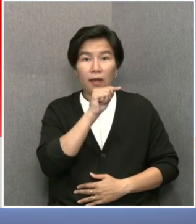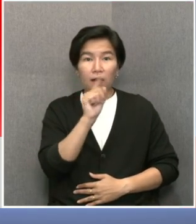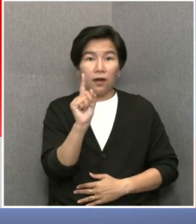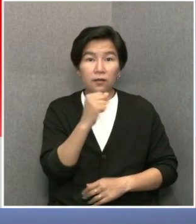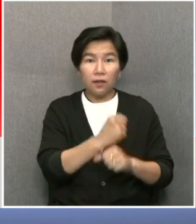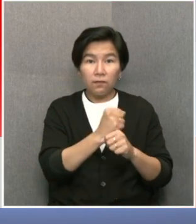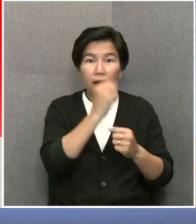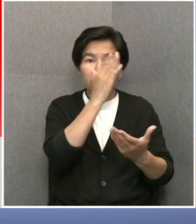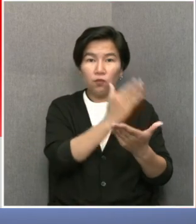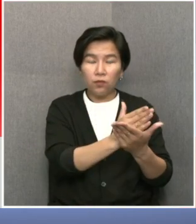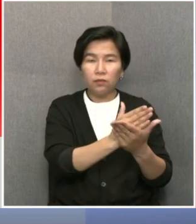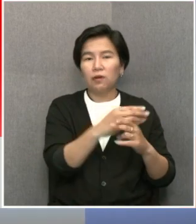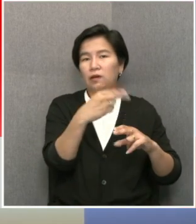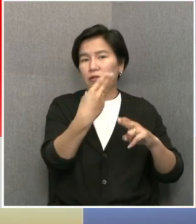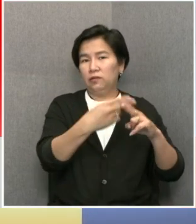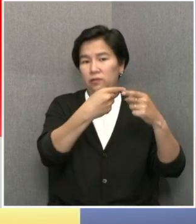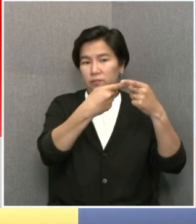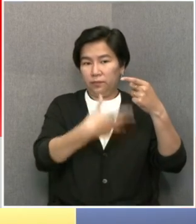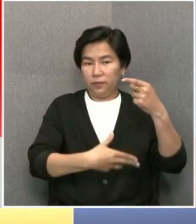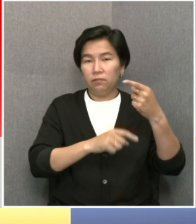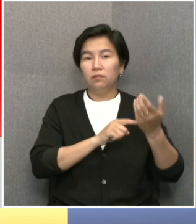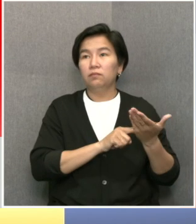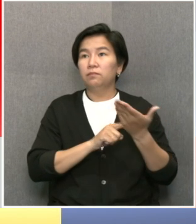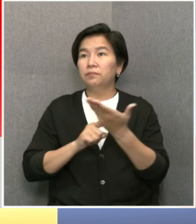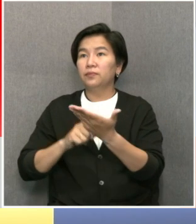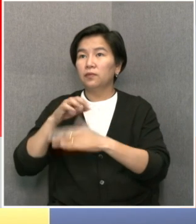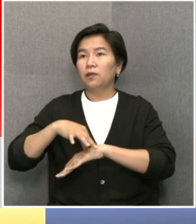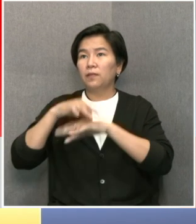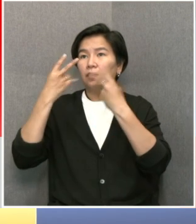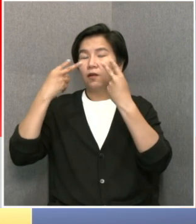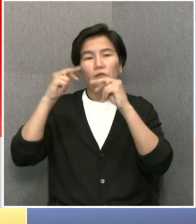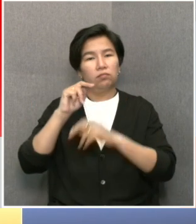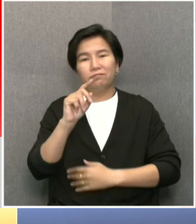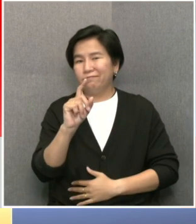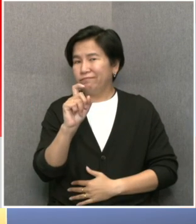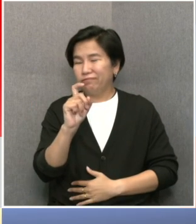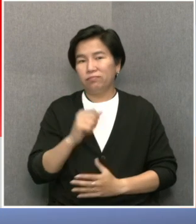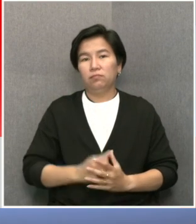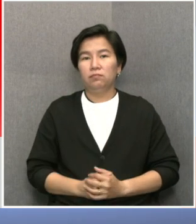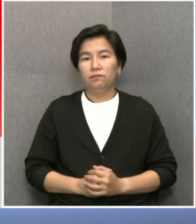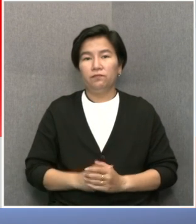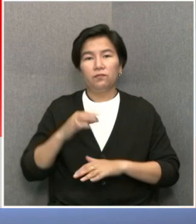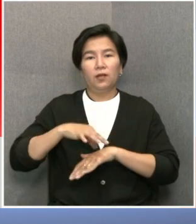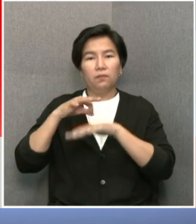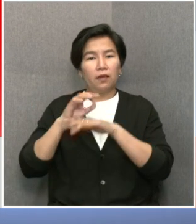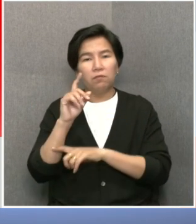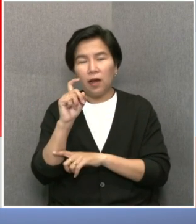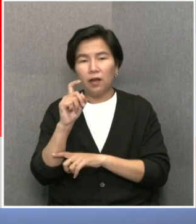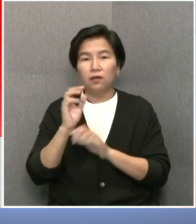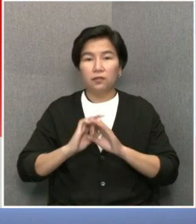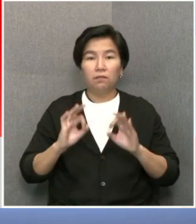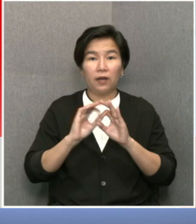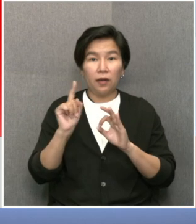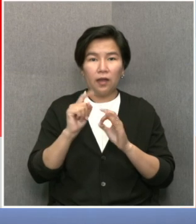ที่ชื่อคนนั้นจะนำไปเสนอโหวตเป็นนายกรัฐมนตรีไม่ได้แม้คดีจะยังไม่สิ้นสุดเพราะถือว่าหยุด